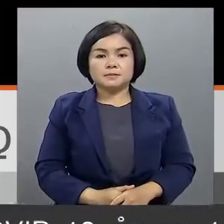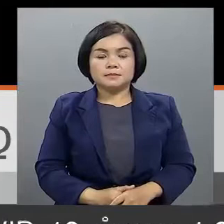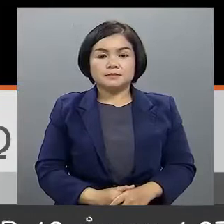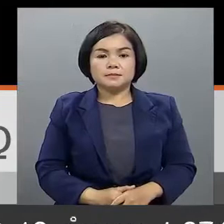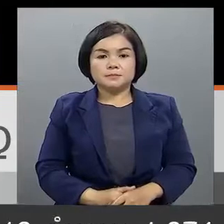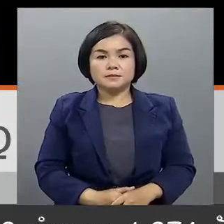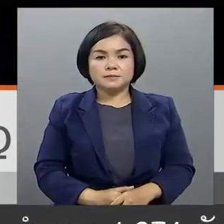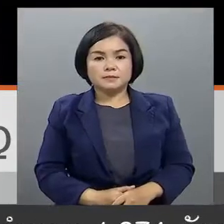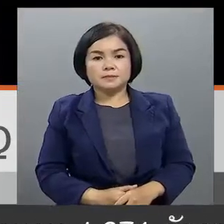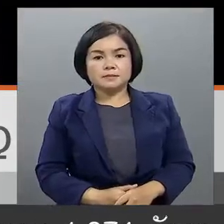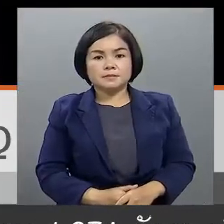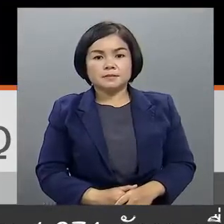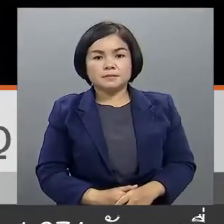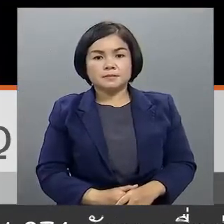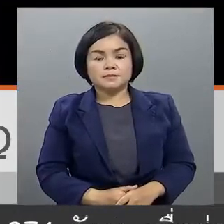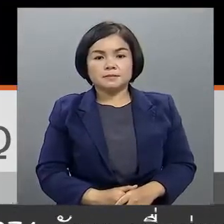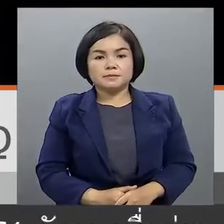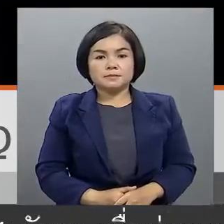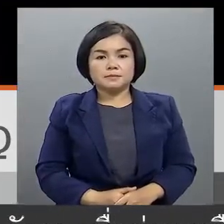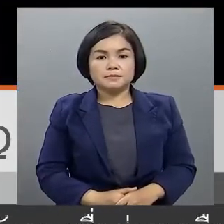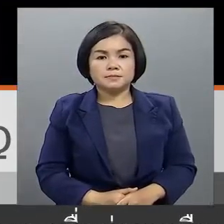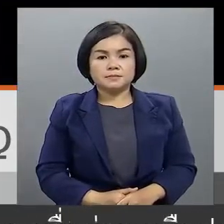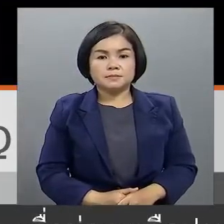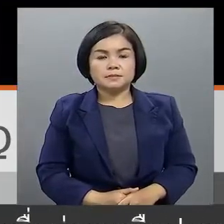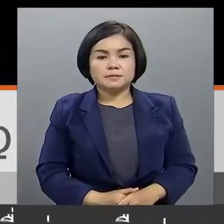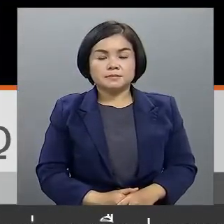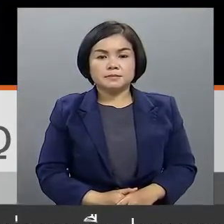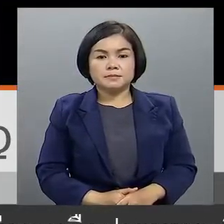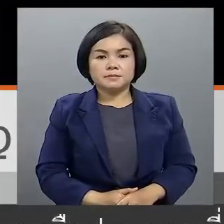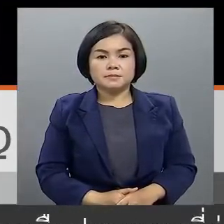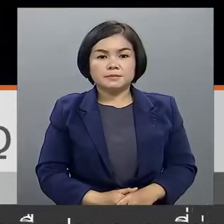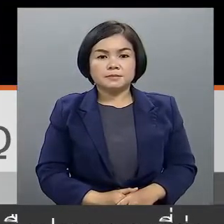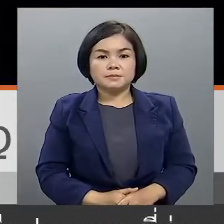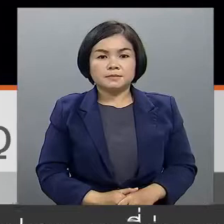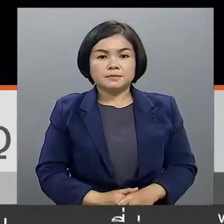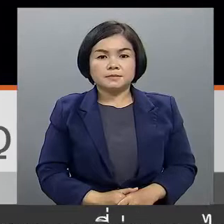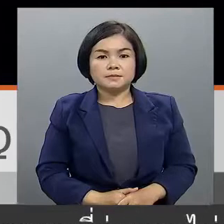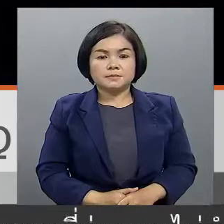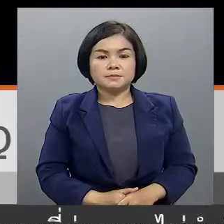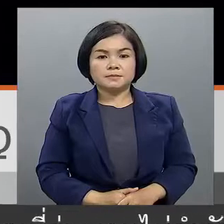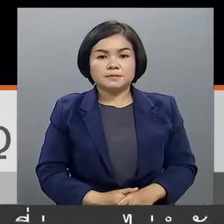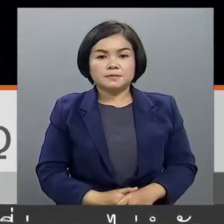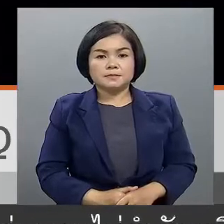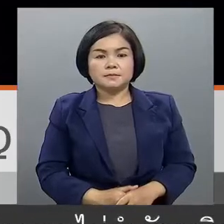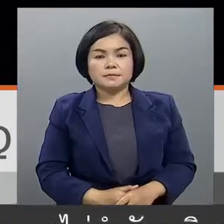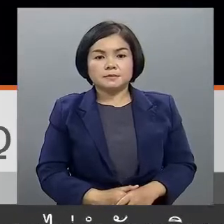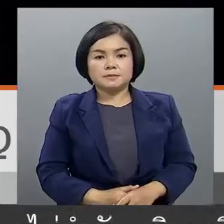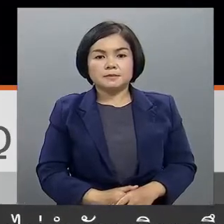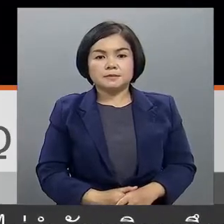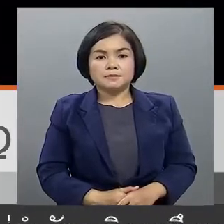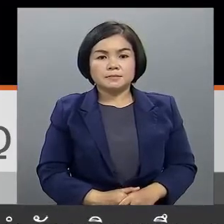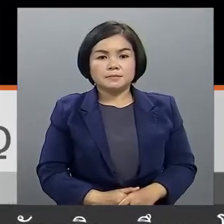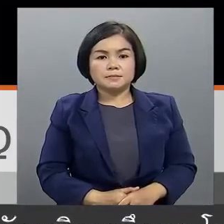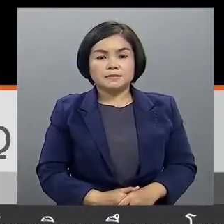not? I do not agree. I believe that if you're transgender, you identify as that gender. So I feel that we should